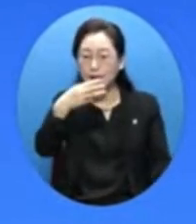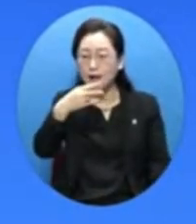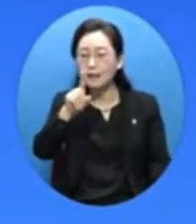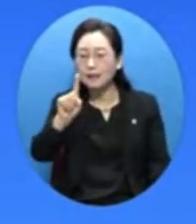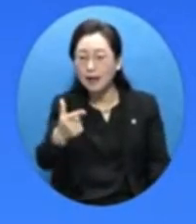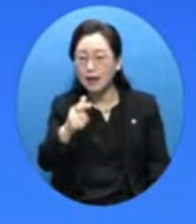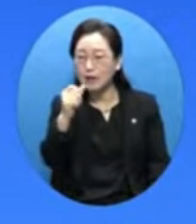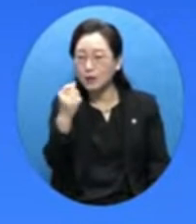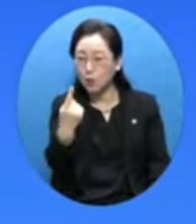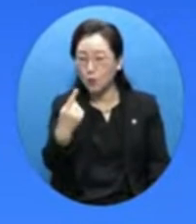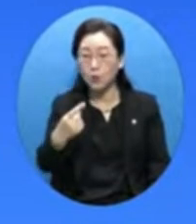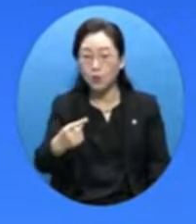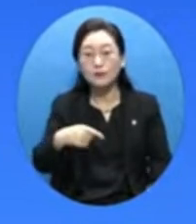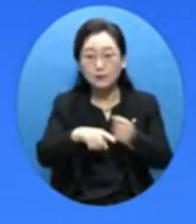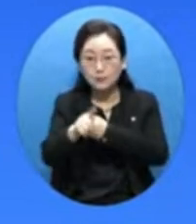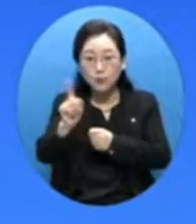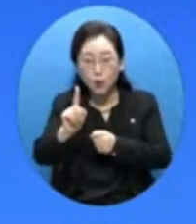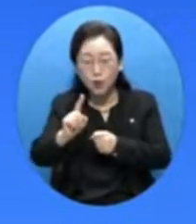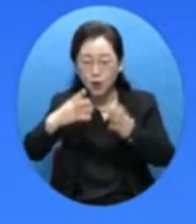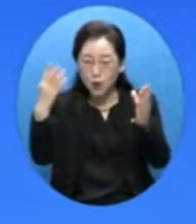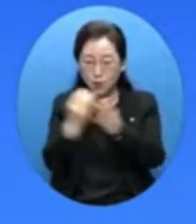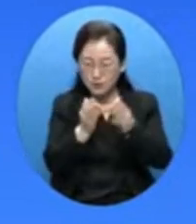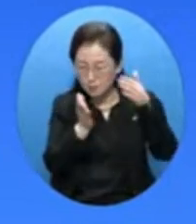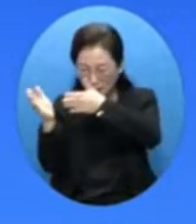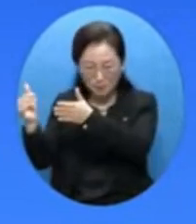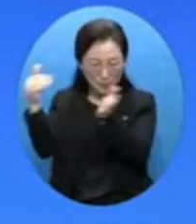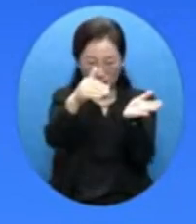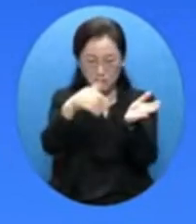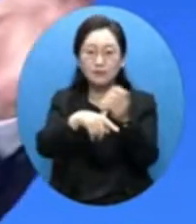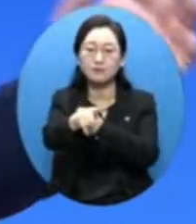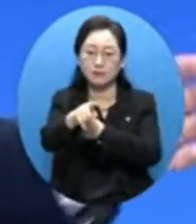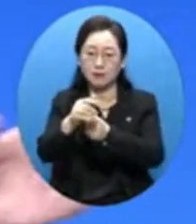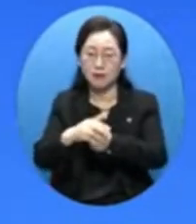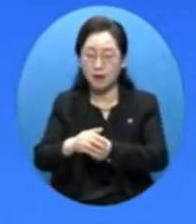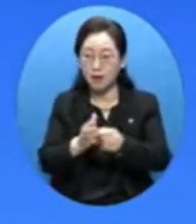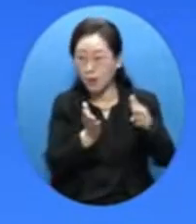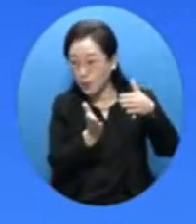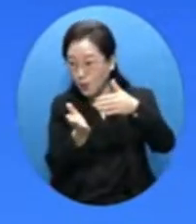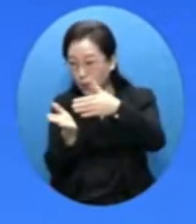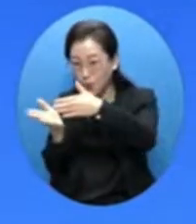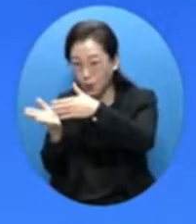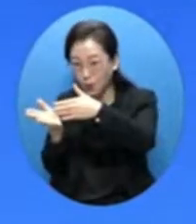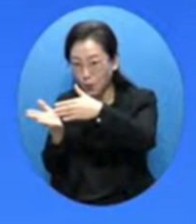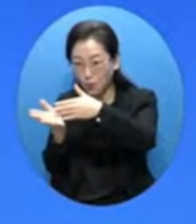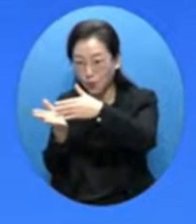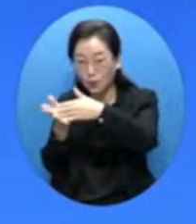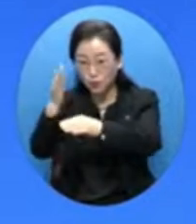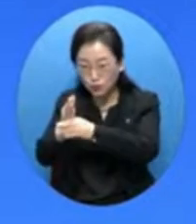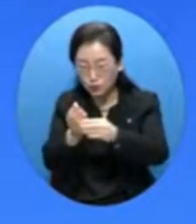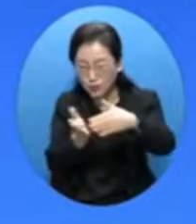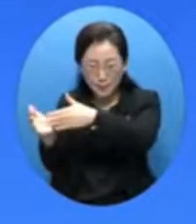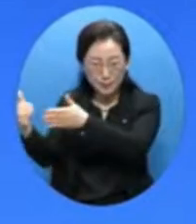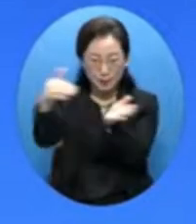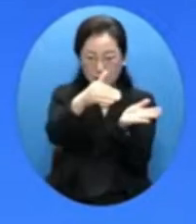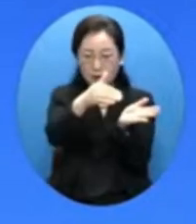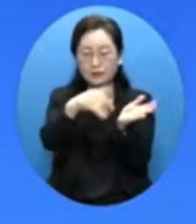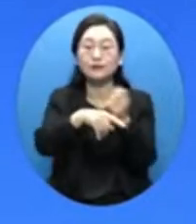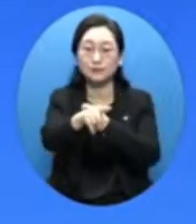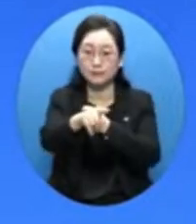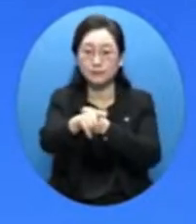완전히 방향을 바꿔 돌아서는 것을 말합니다. 동으로 가던 사람이 방향을 바꿔 서로 가는